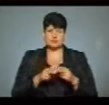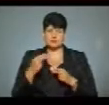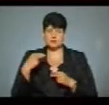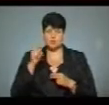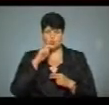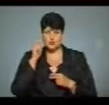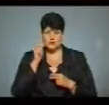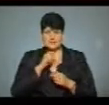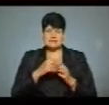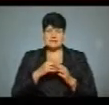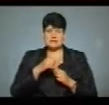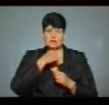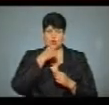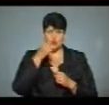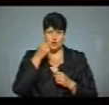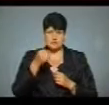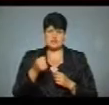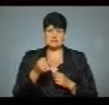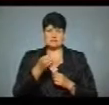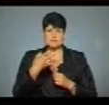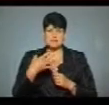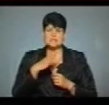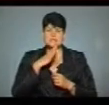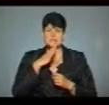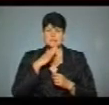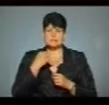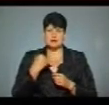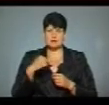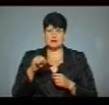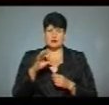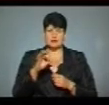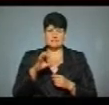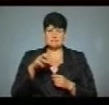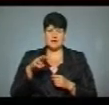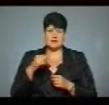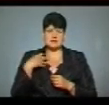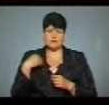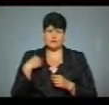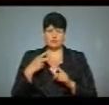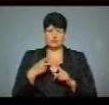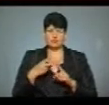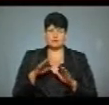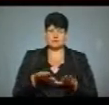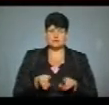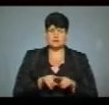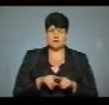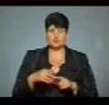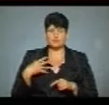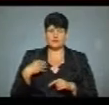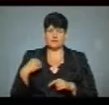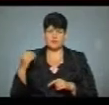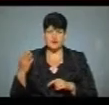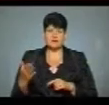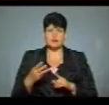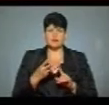санного спорту серед дорослих. Серед 15 дівчат перемогу здобула Олена Смага зі Львова, друге місце теж у львів'янки Олени Стецьків і